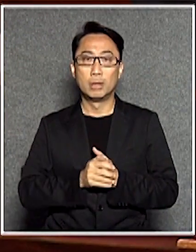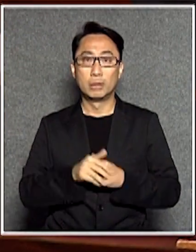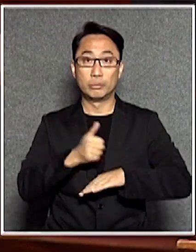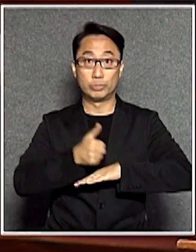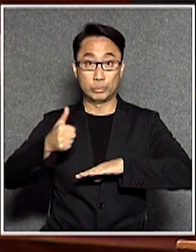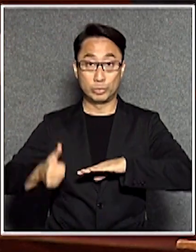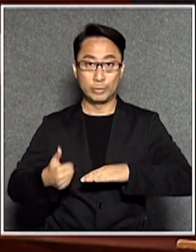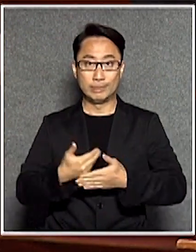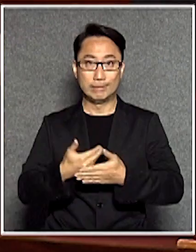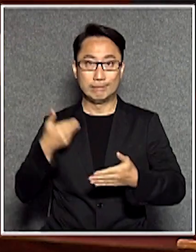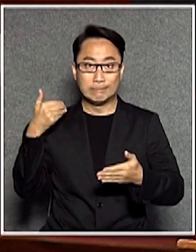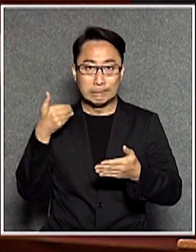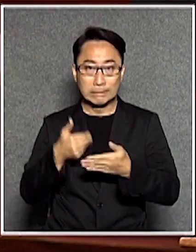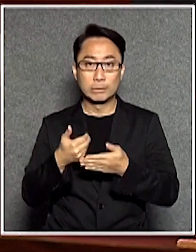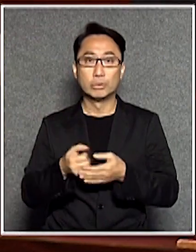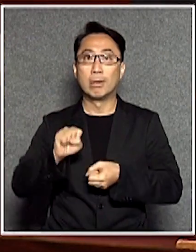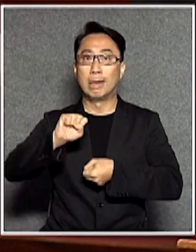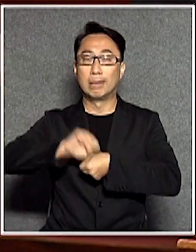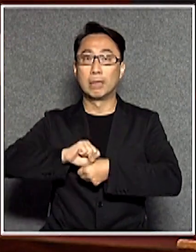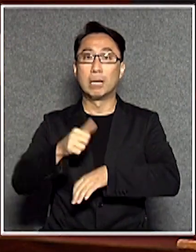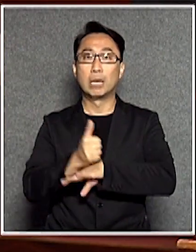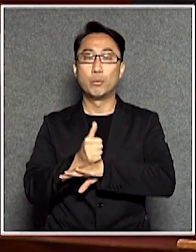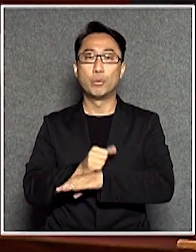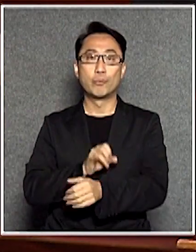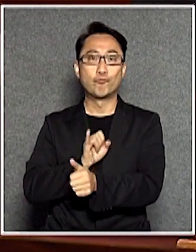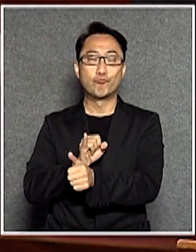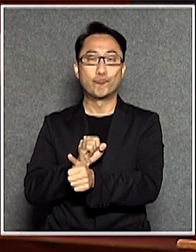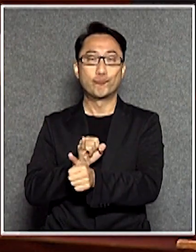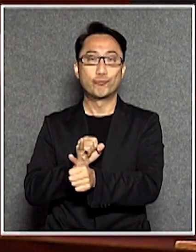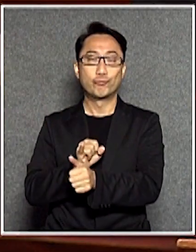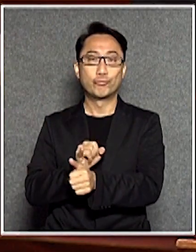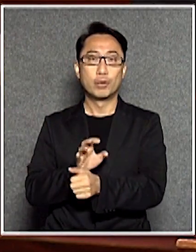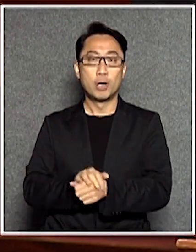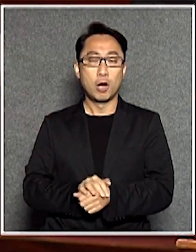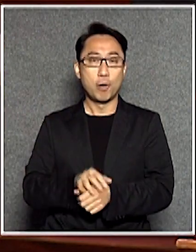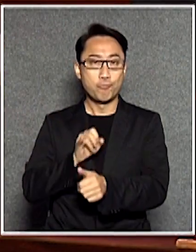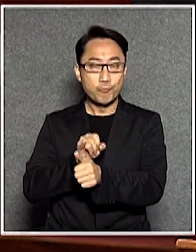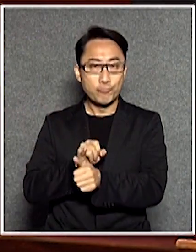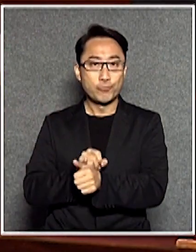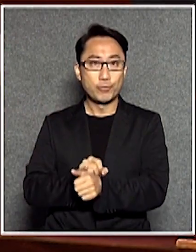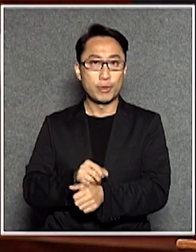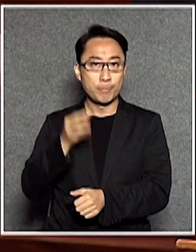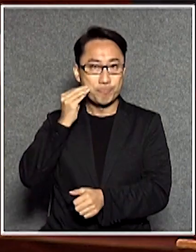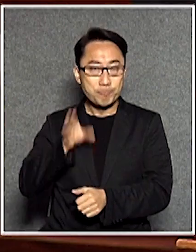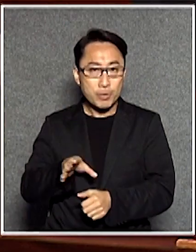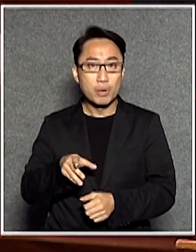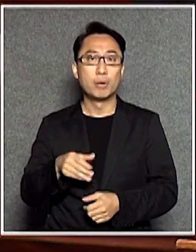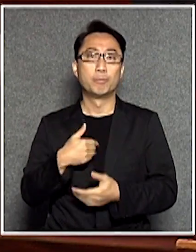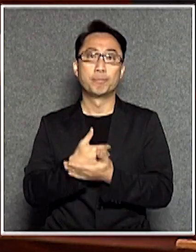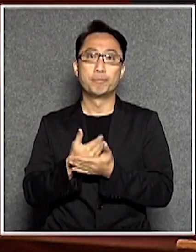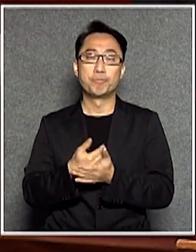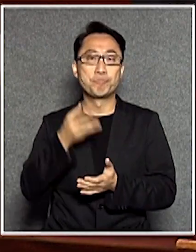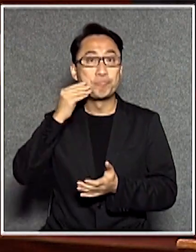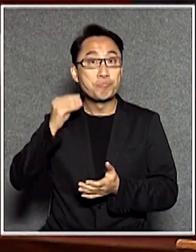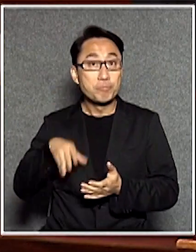還要搭一個平台來羞辱一下他，來攻擊一下他，從政治上來說